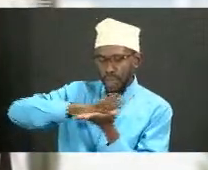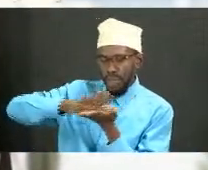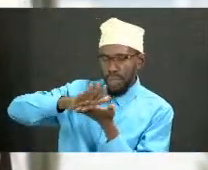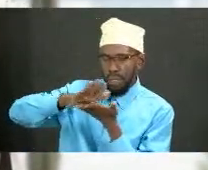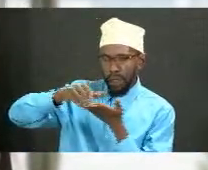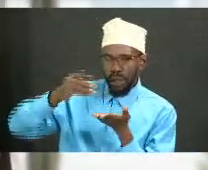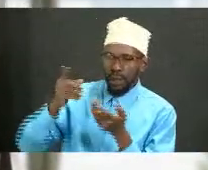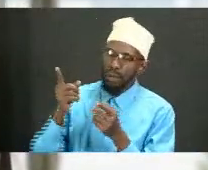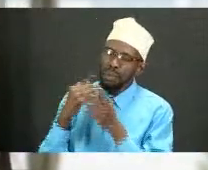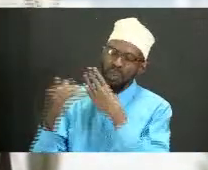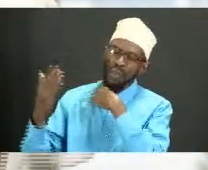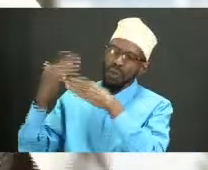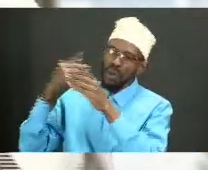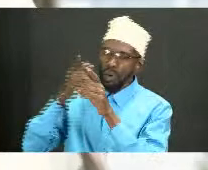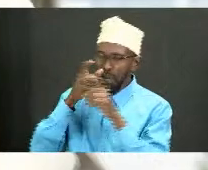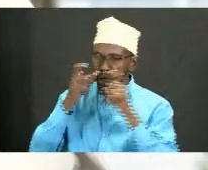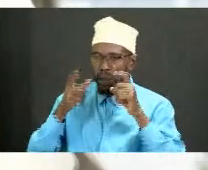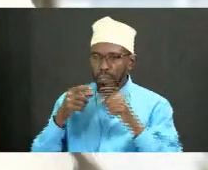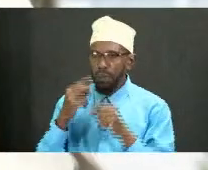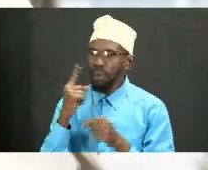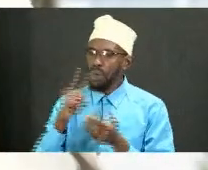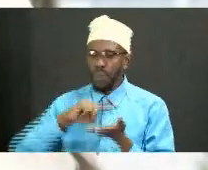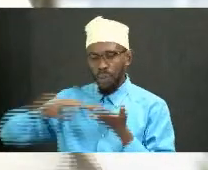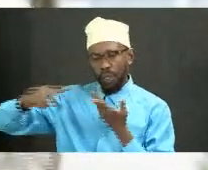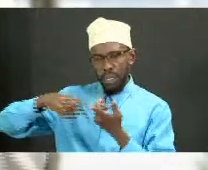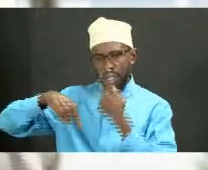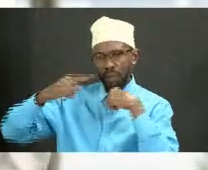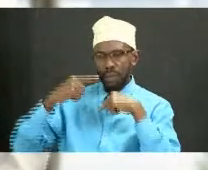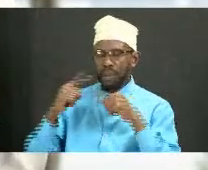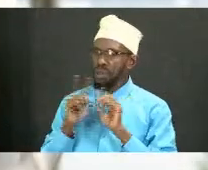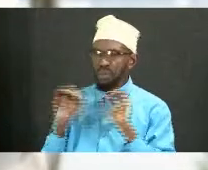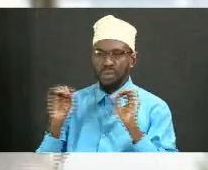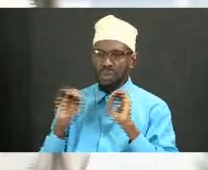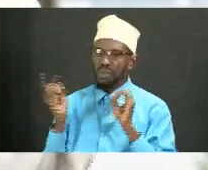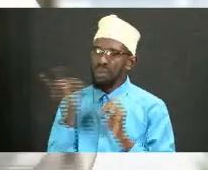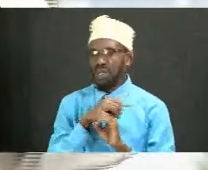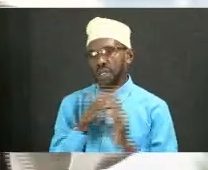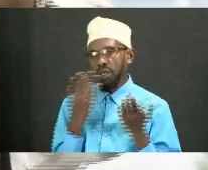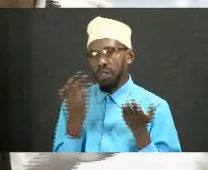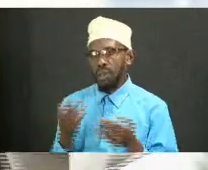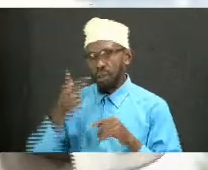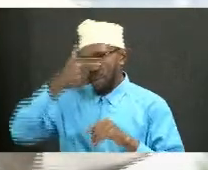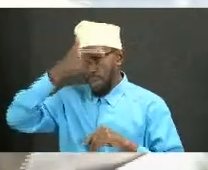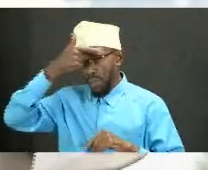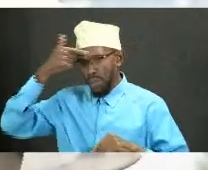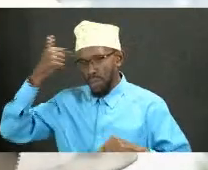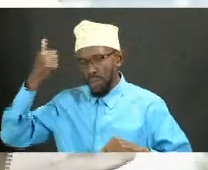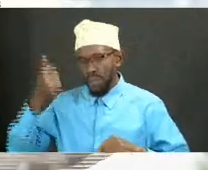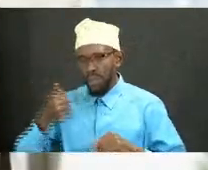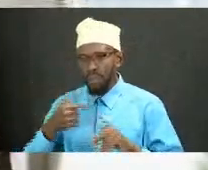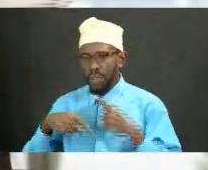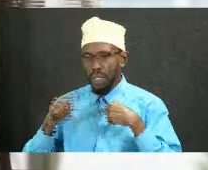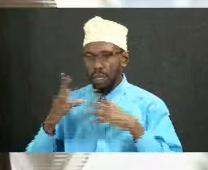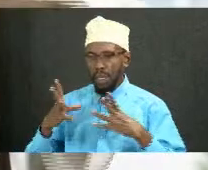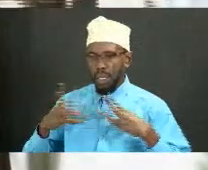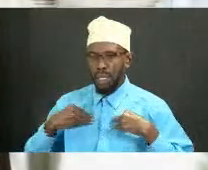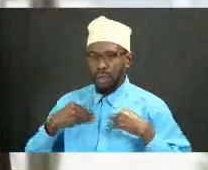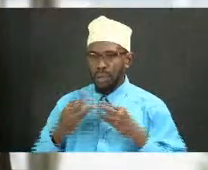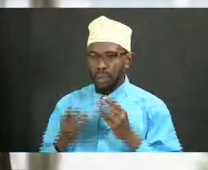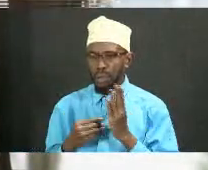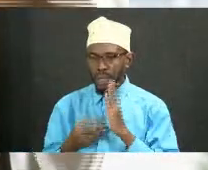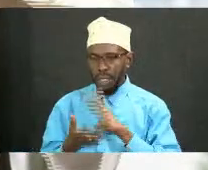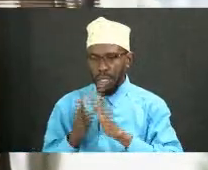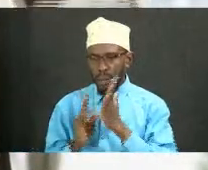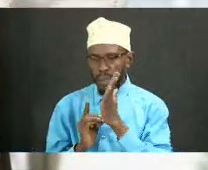utaioshesha, yani zile picha zitakuja baada pengine wiki moja. Hakuna, biashara zile zimekufa kwa sababu walikataa kukubaliana na